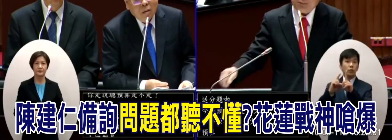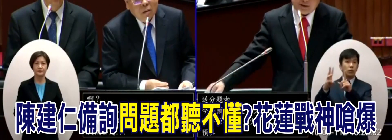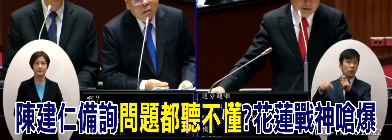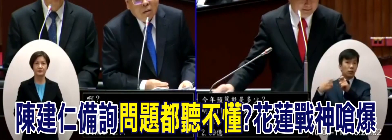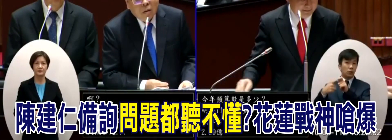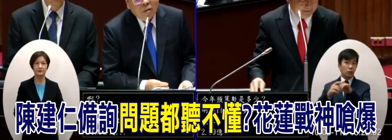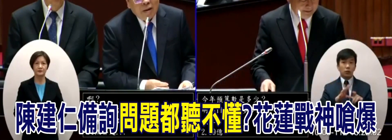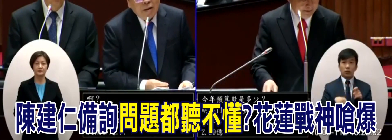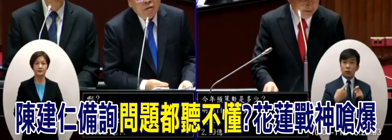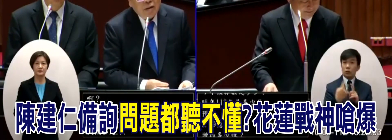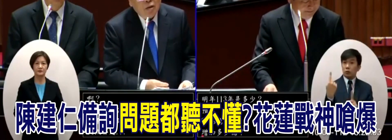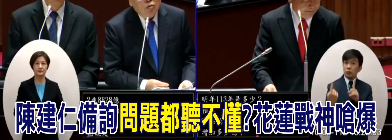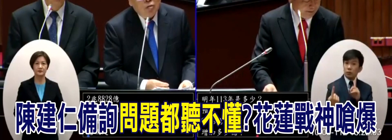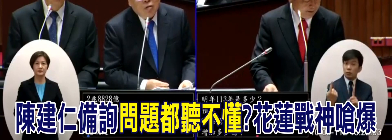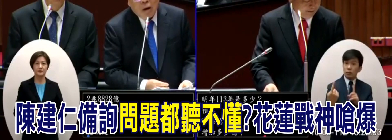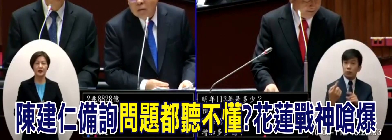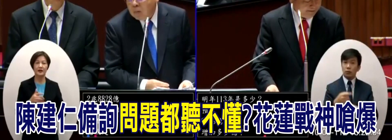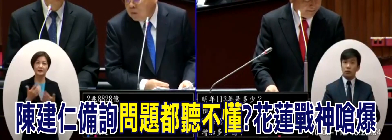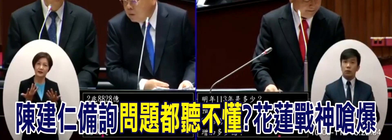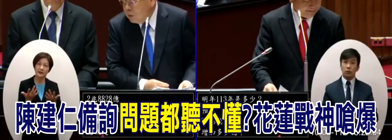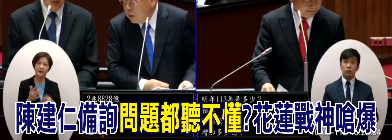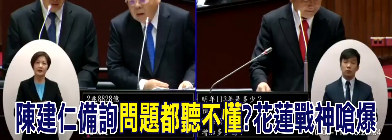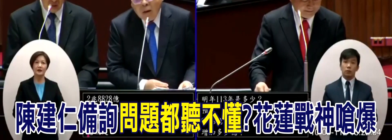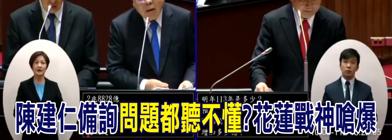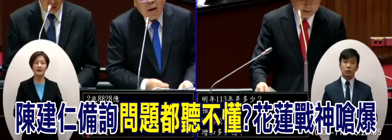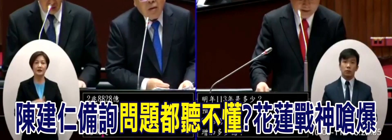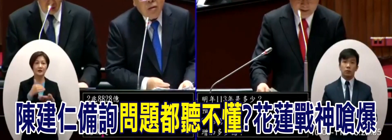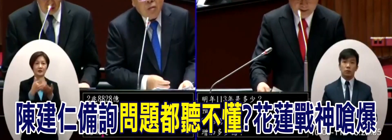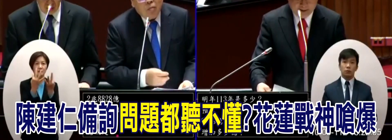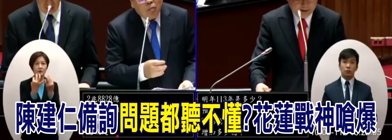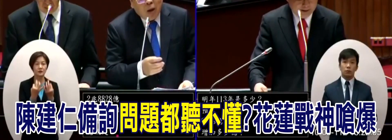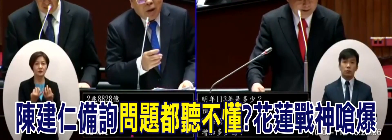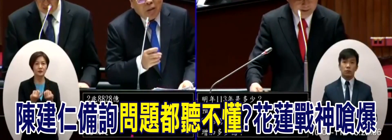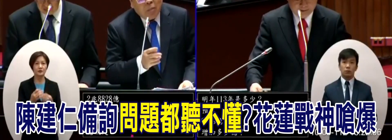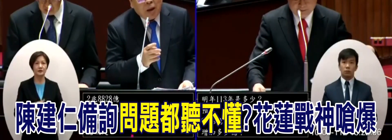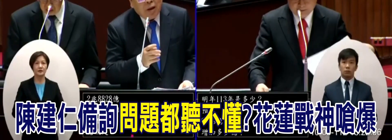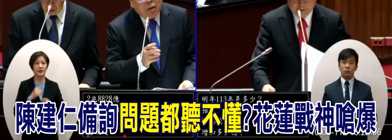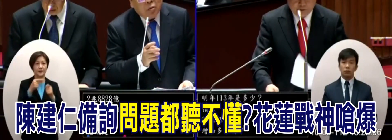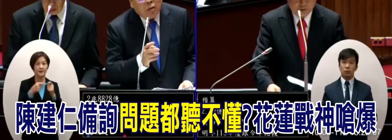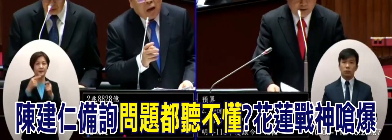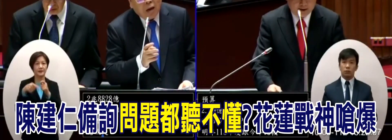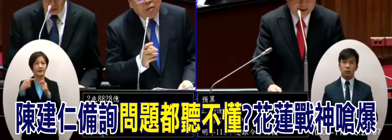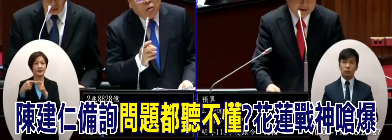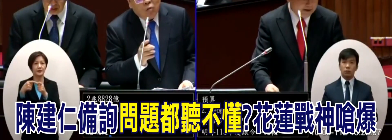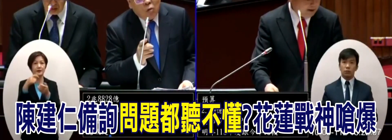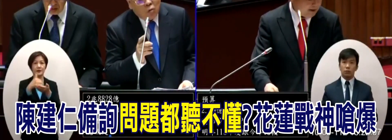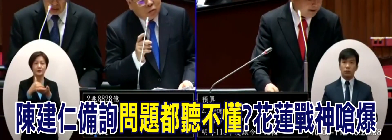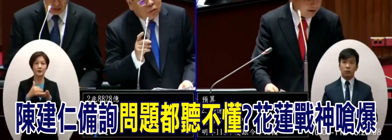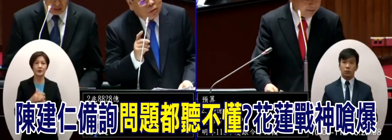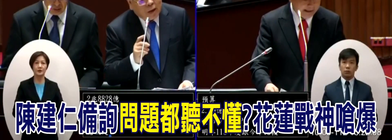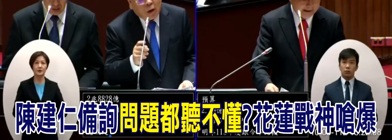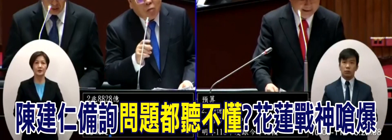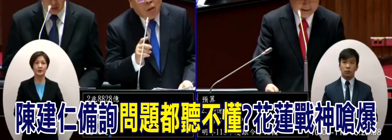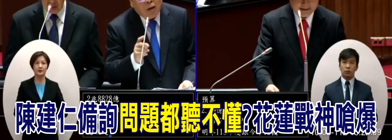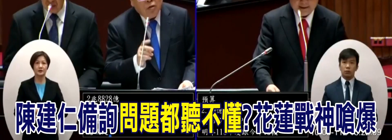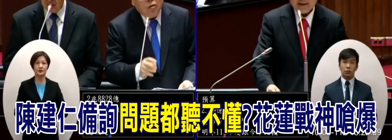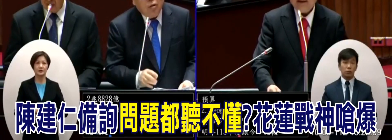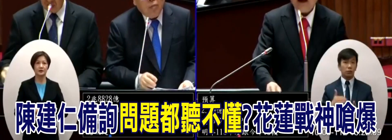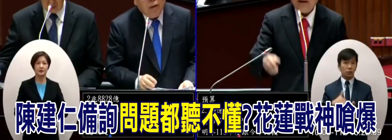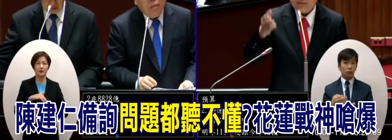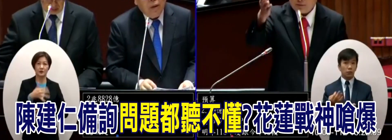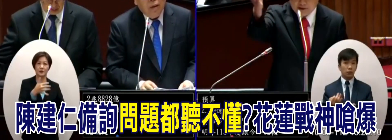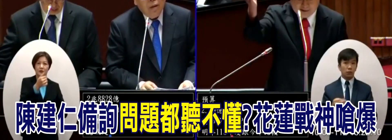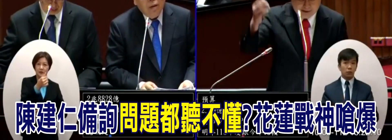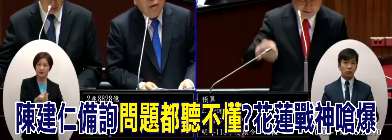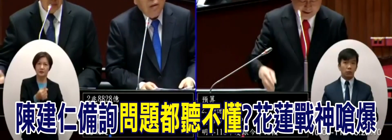跟今年比较？ 战机数的话，是不是那个是每年的编列都大概是500亿左